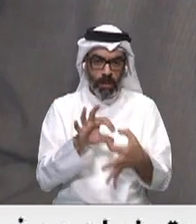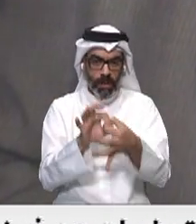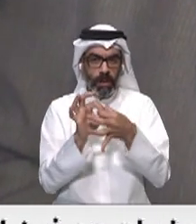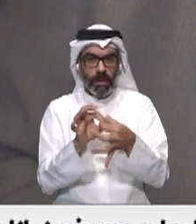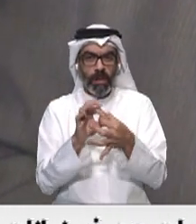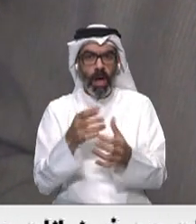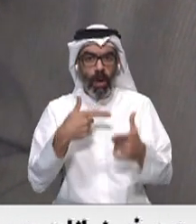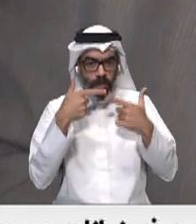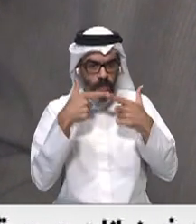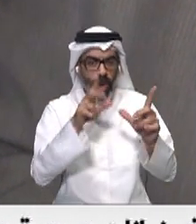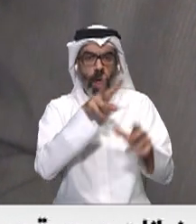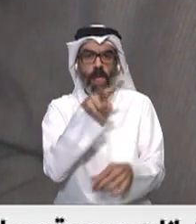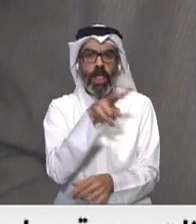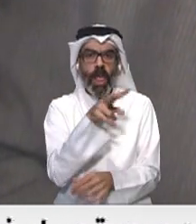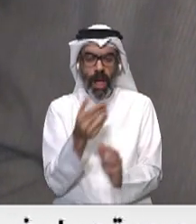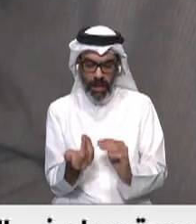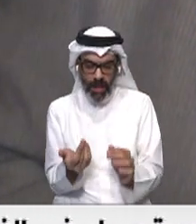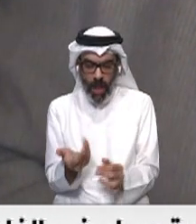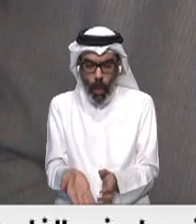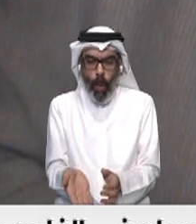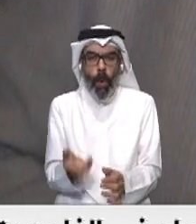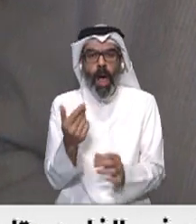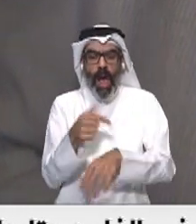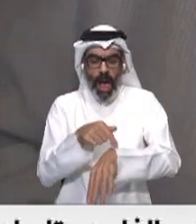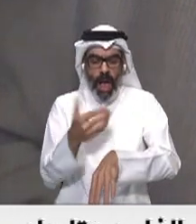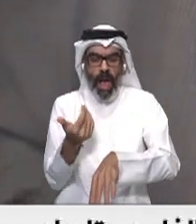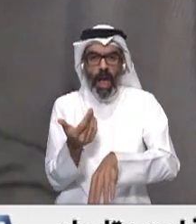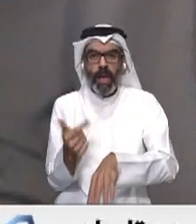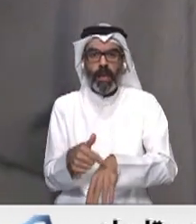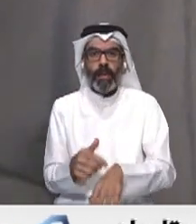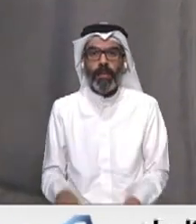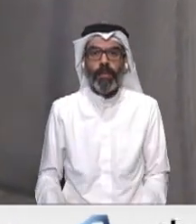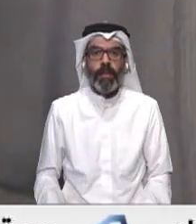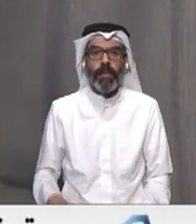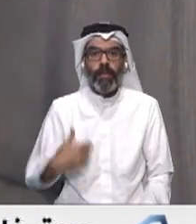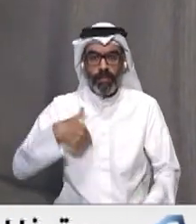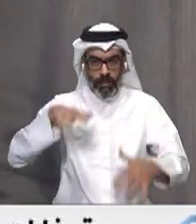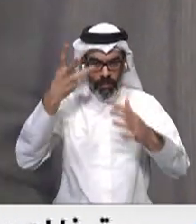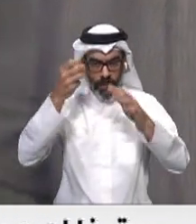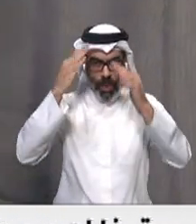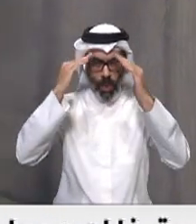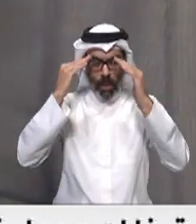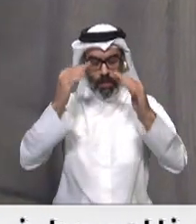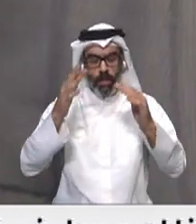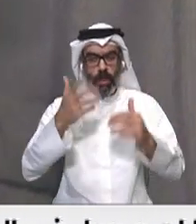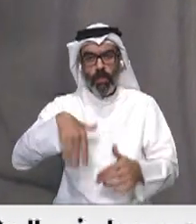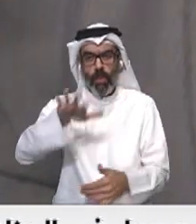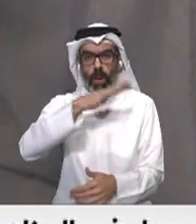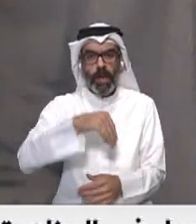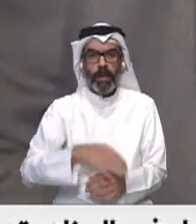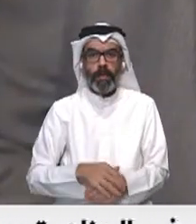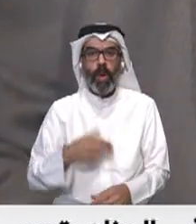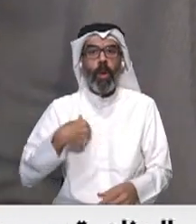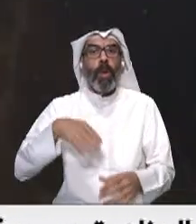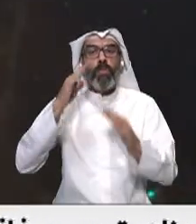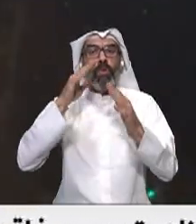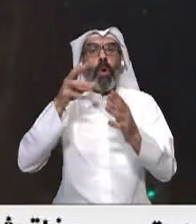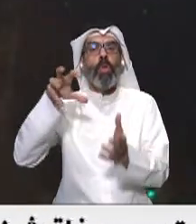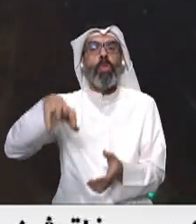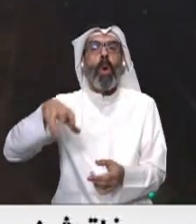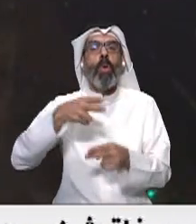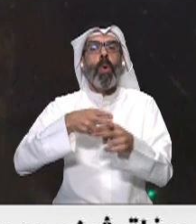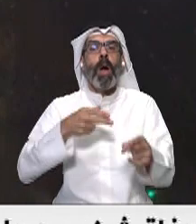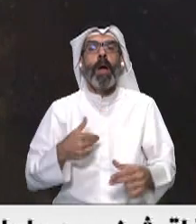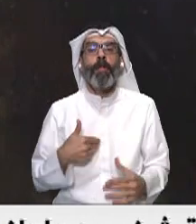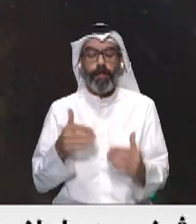صدر منهما قبل قليل مساء الخير عليكم جميعا او صباح الخير في دوله الكويت ما حدث